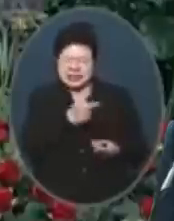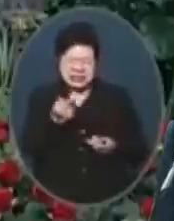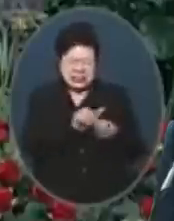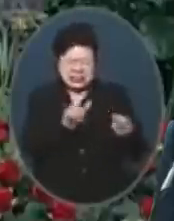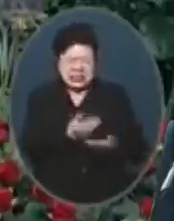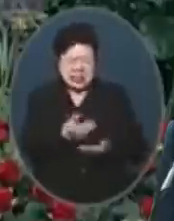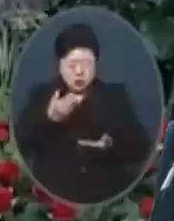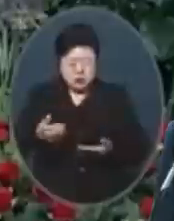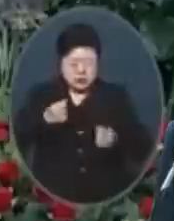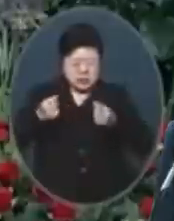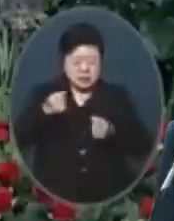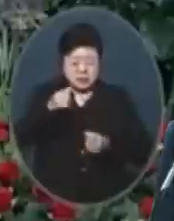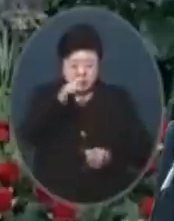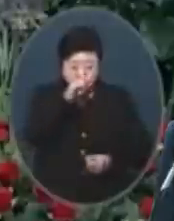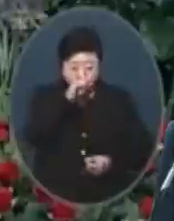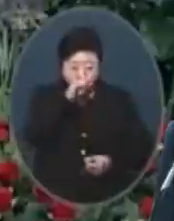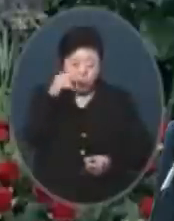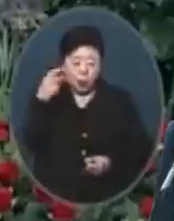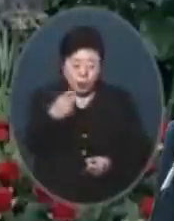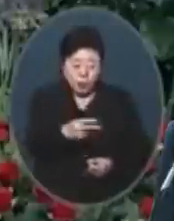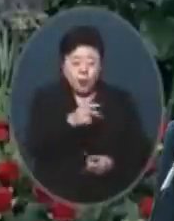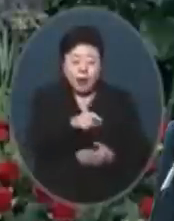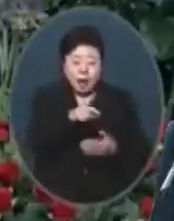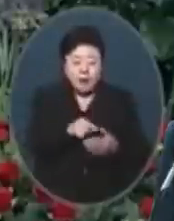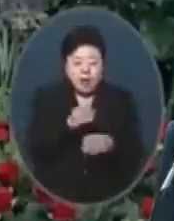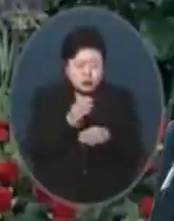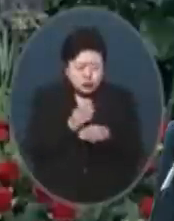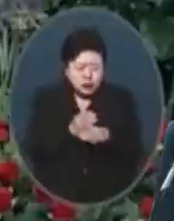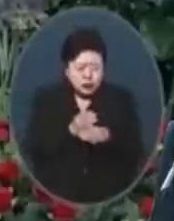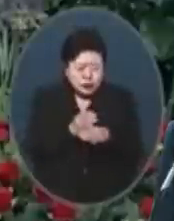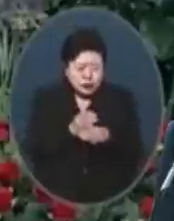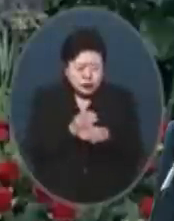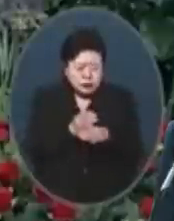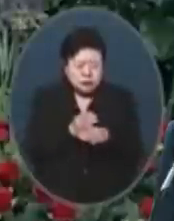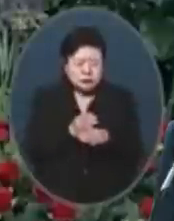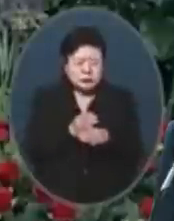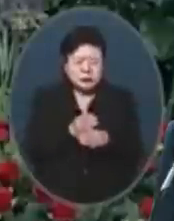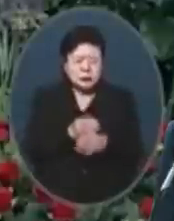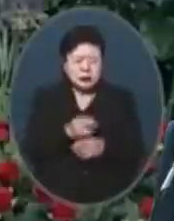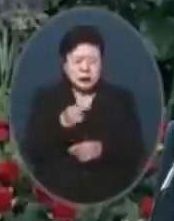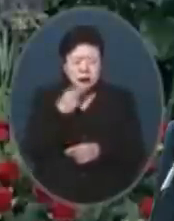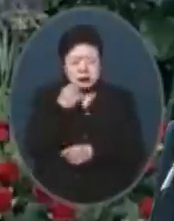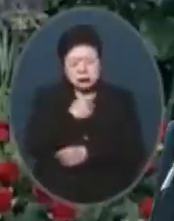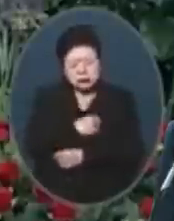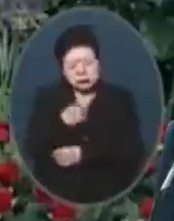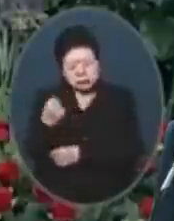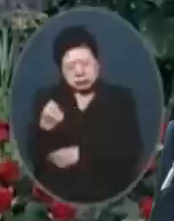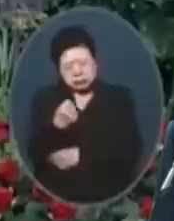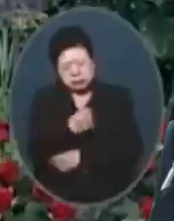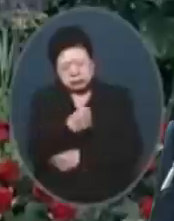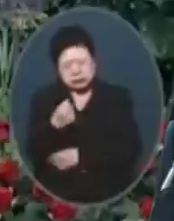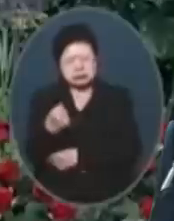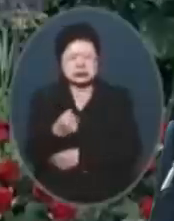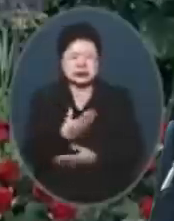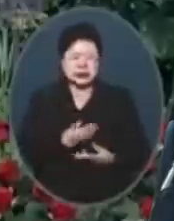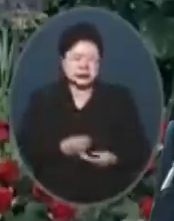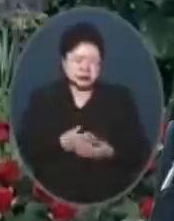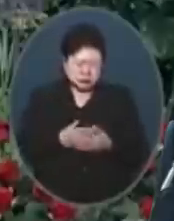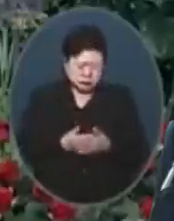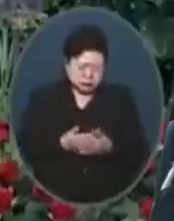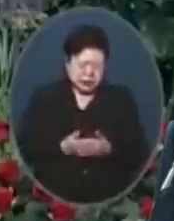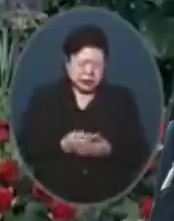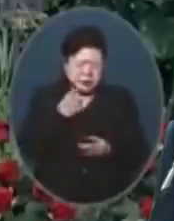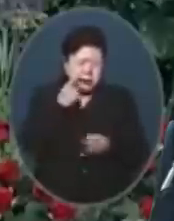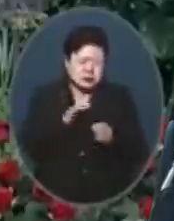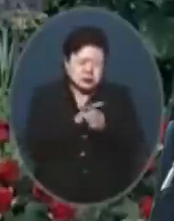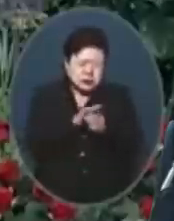수도 있고 마음의 중심을 잃고 비틀거리고 낙망하고 불안하면 인생은 비참하게